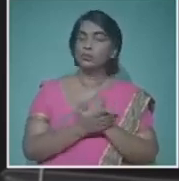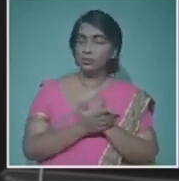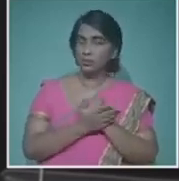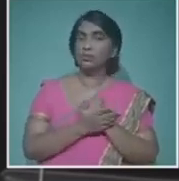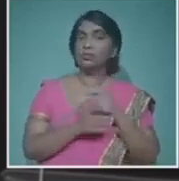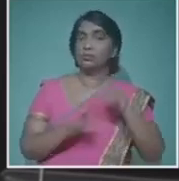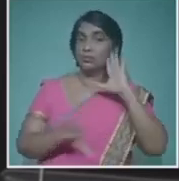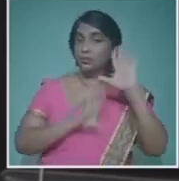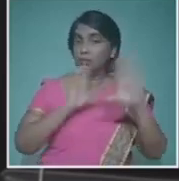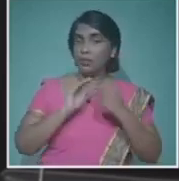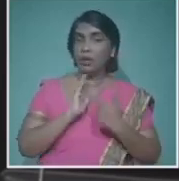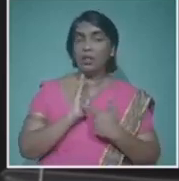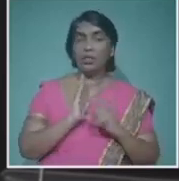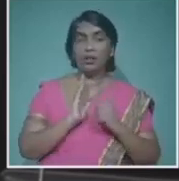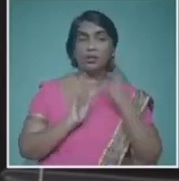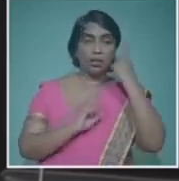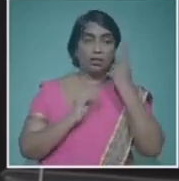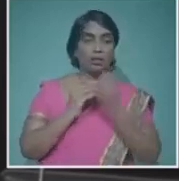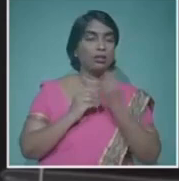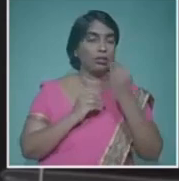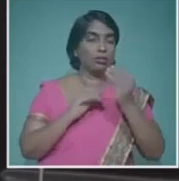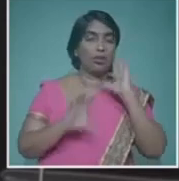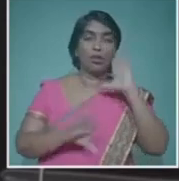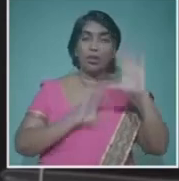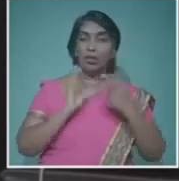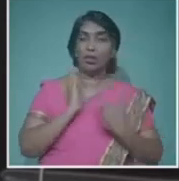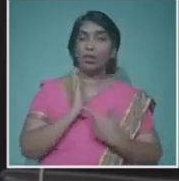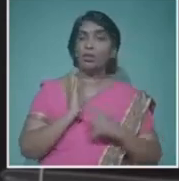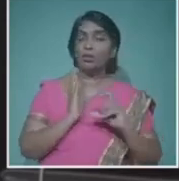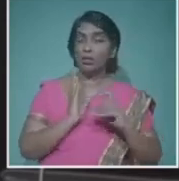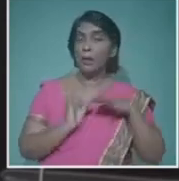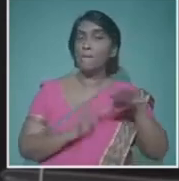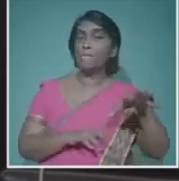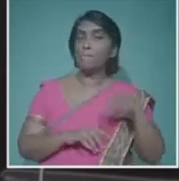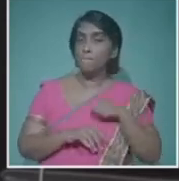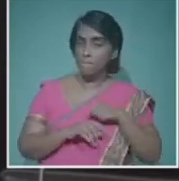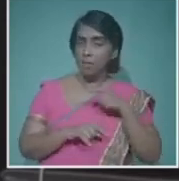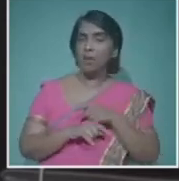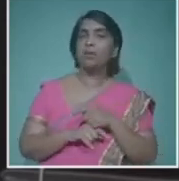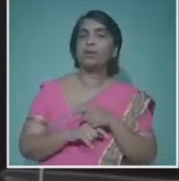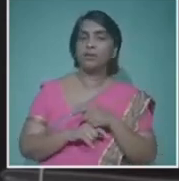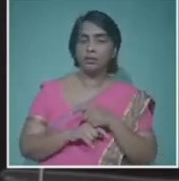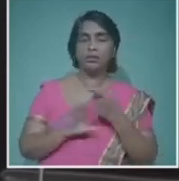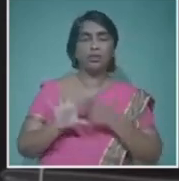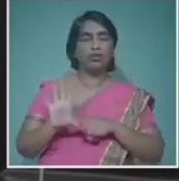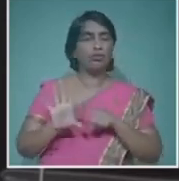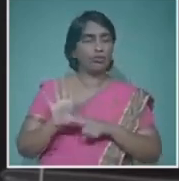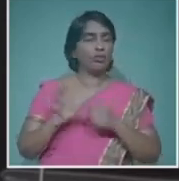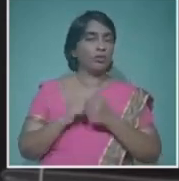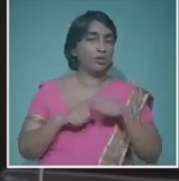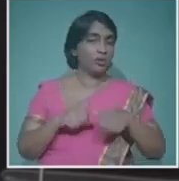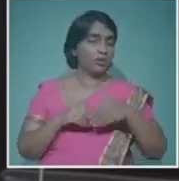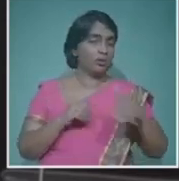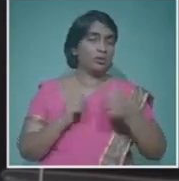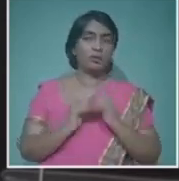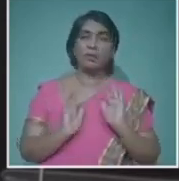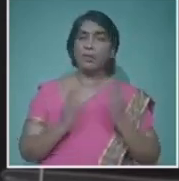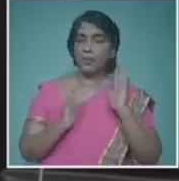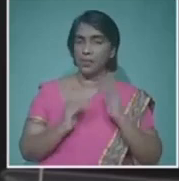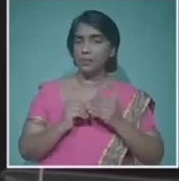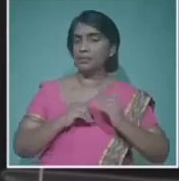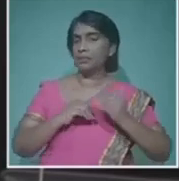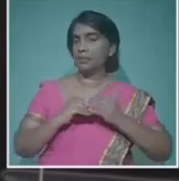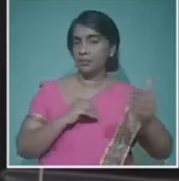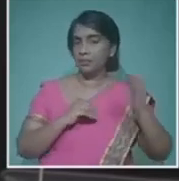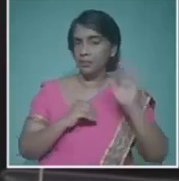මේ තොරතුරු තාක්ෂණයේ දැනුම ලබා දීම සහ තොරතුරු තාක්ෂණයේ භාවිතය පිළිබඳ පුහුණු වැඩසටහන් දැනටමත් ආරම්භ කළා ක්‍රියාත්මක